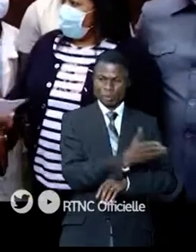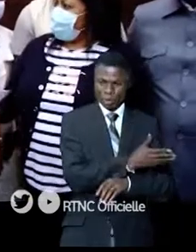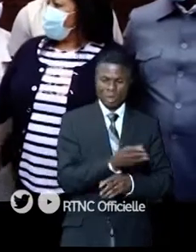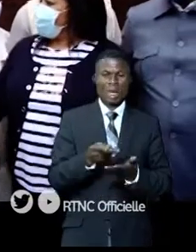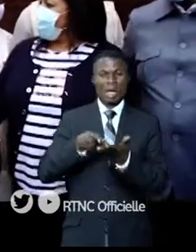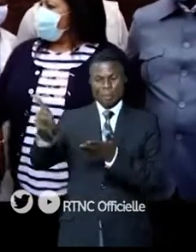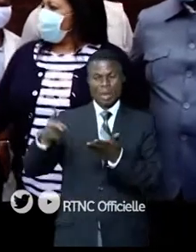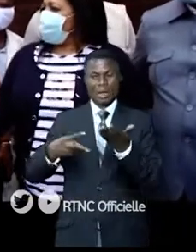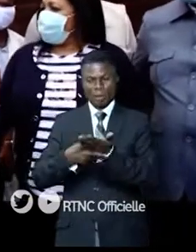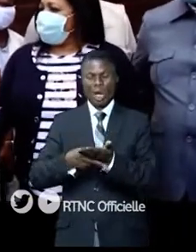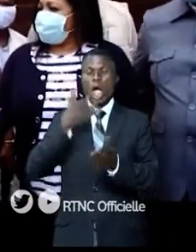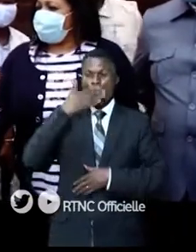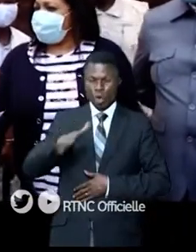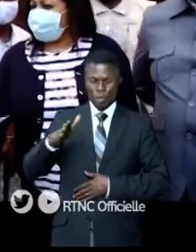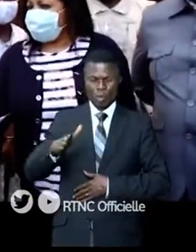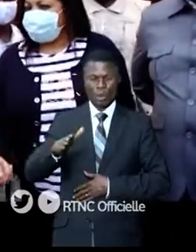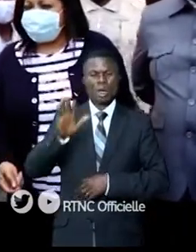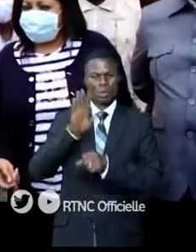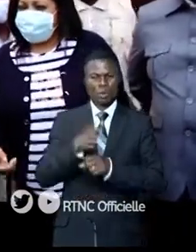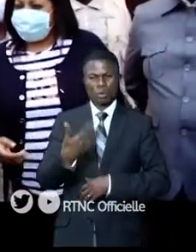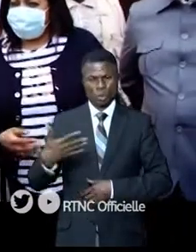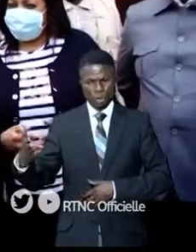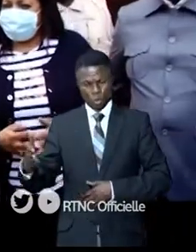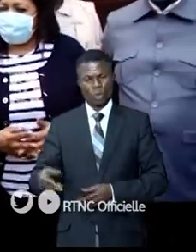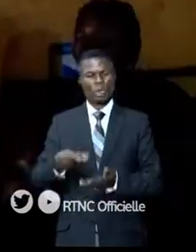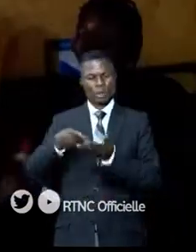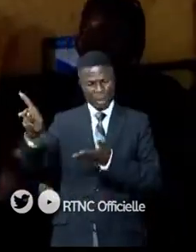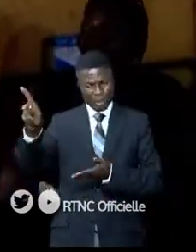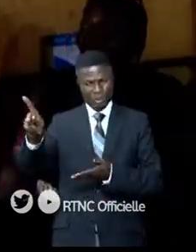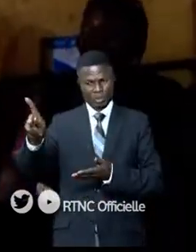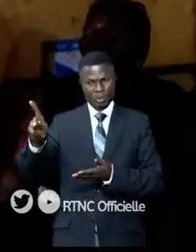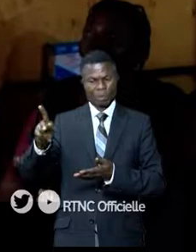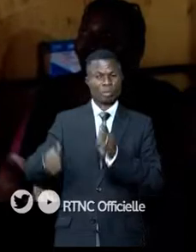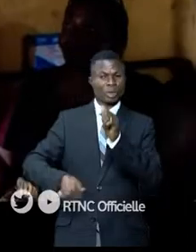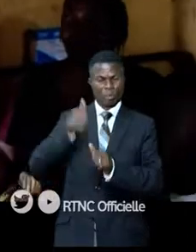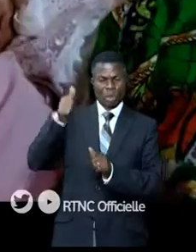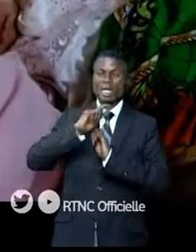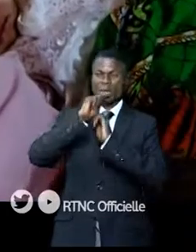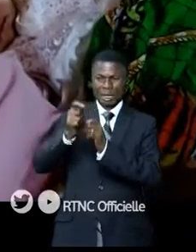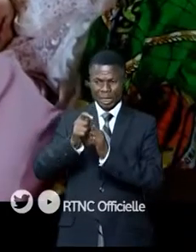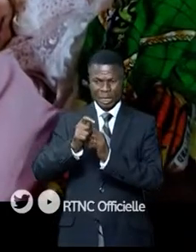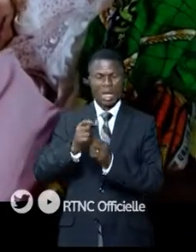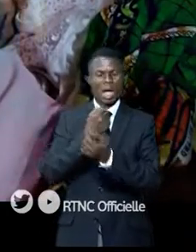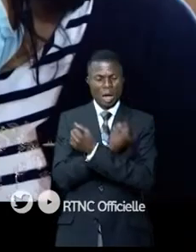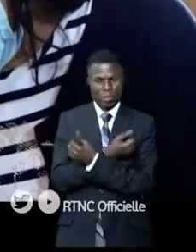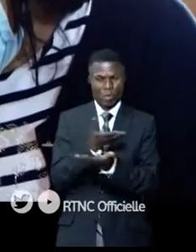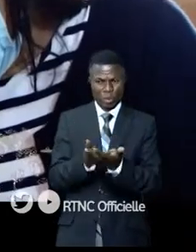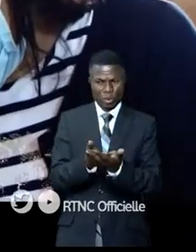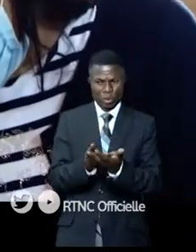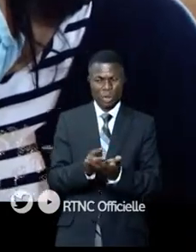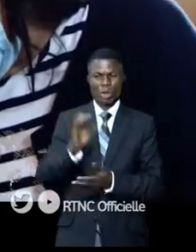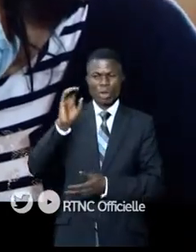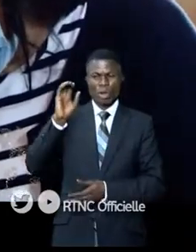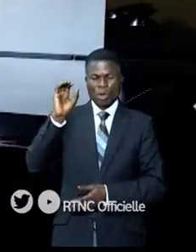frais d'hospitalisation des nécessiteux ont été soldés. Au-delà de ces gestes de bienfaisance, la